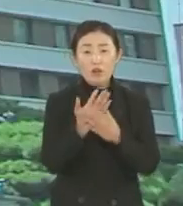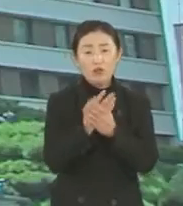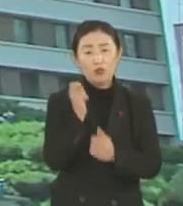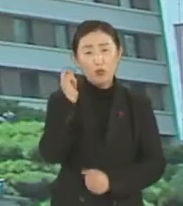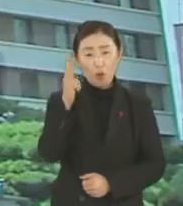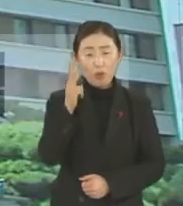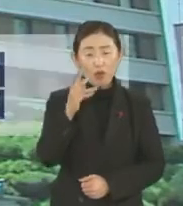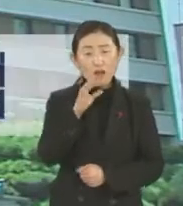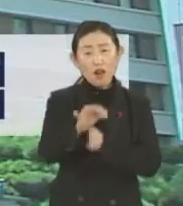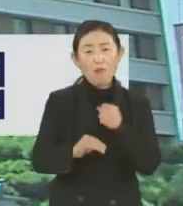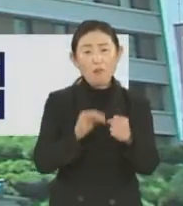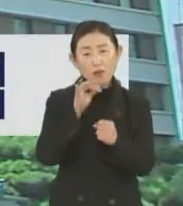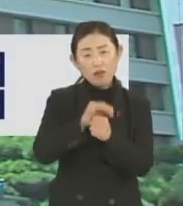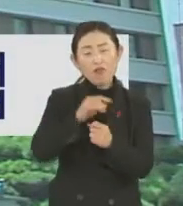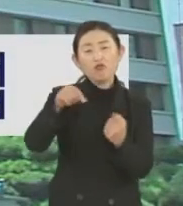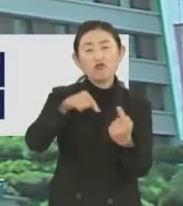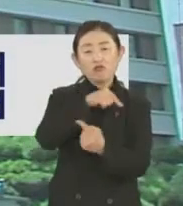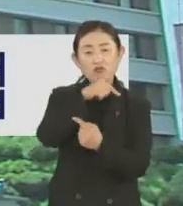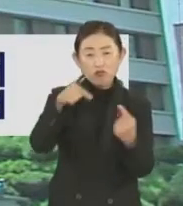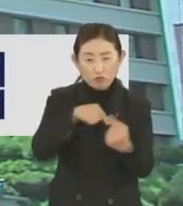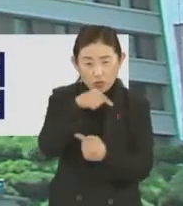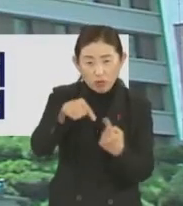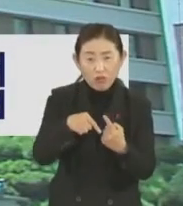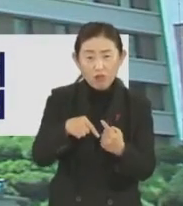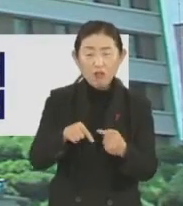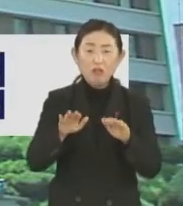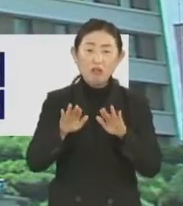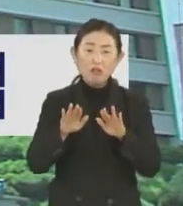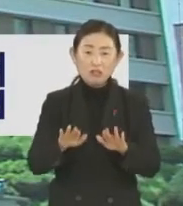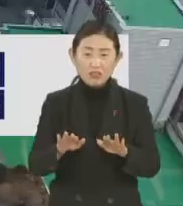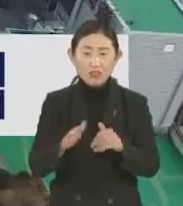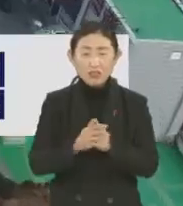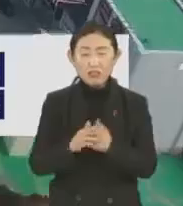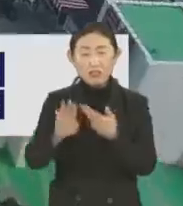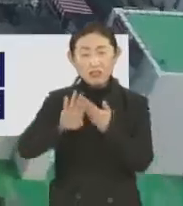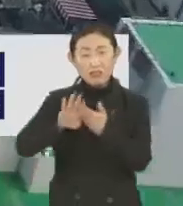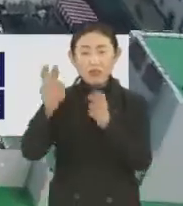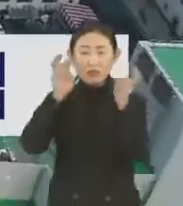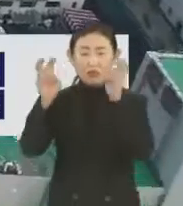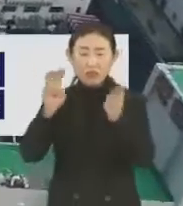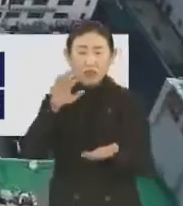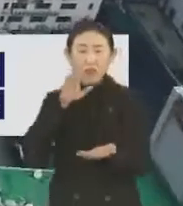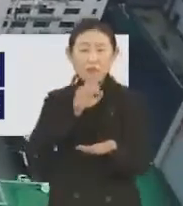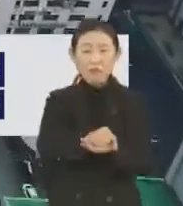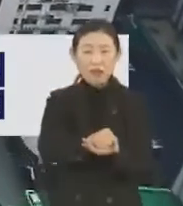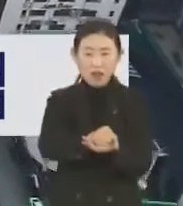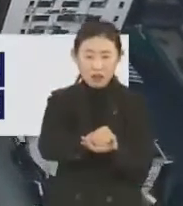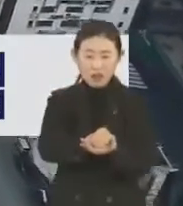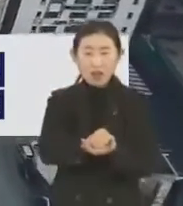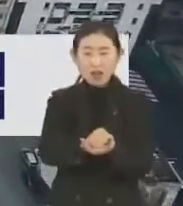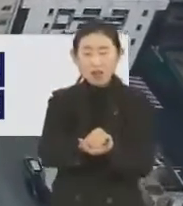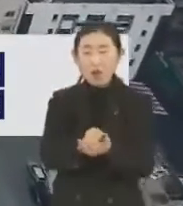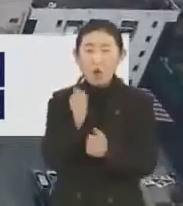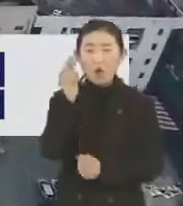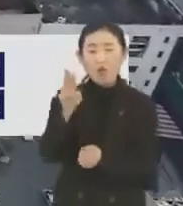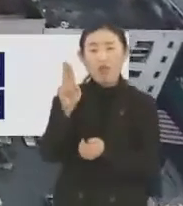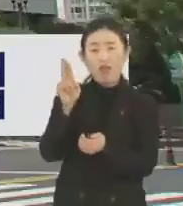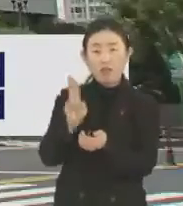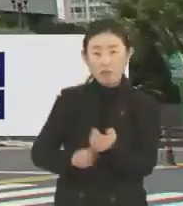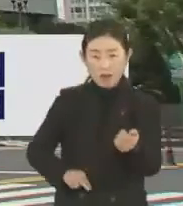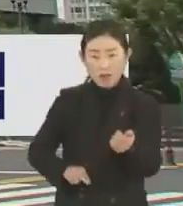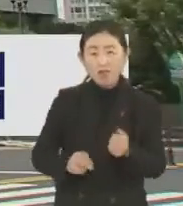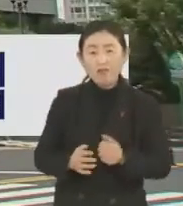100년 넘게 대전 유성구에서 운영해온 향토 호텔이자 대전 호텔업계 터줏대감이었던 유성호텔이